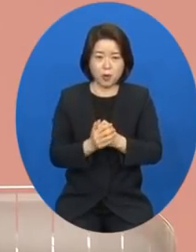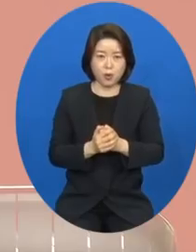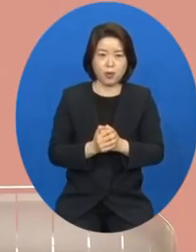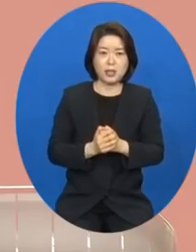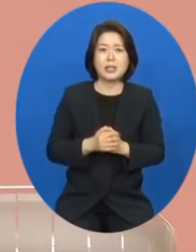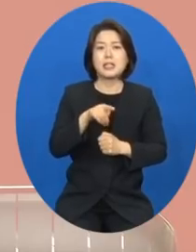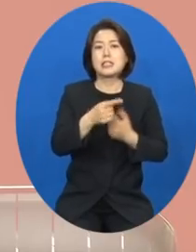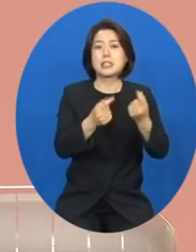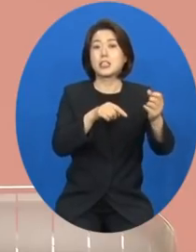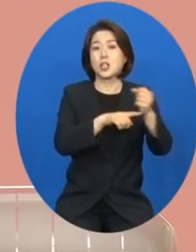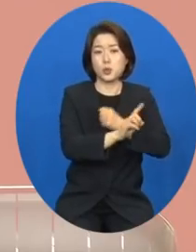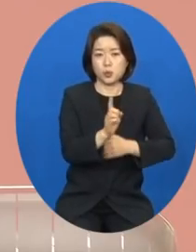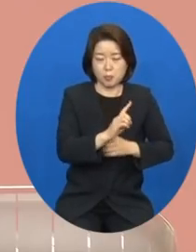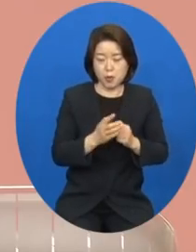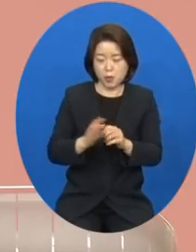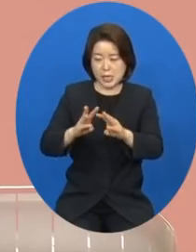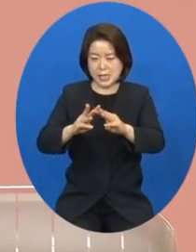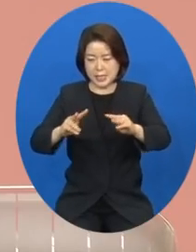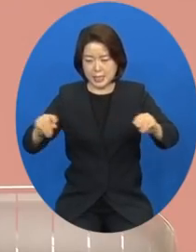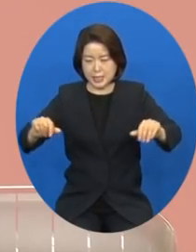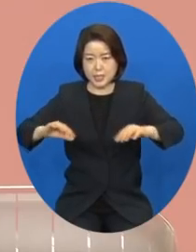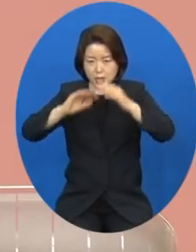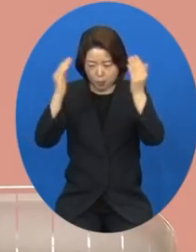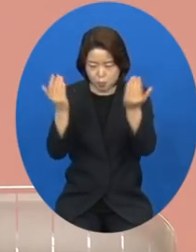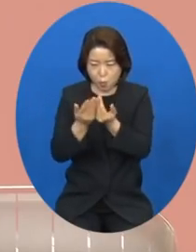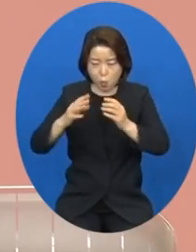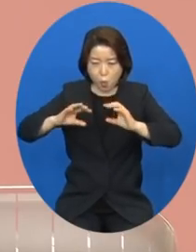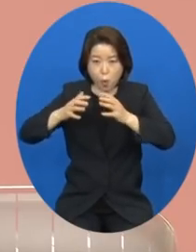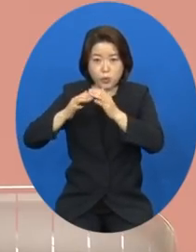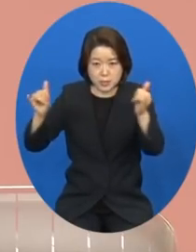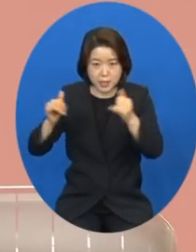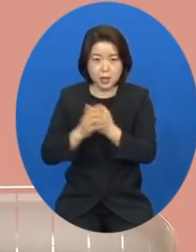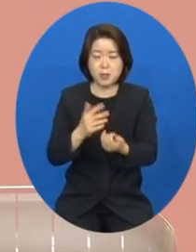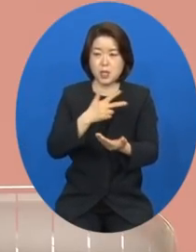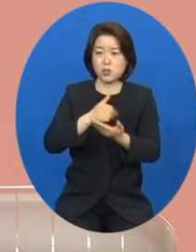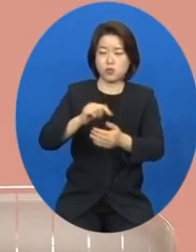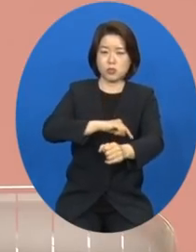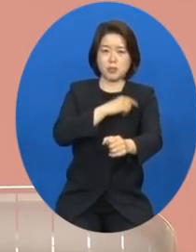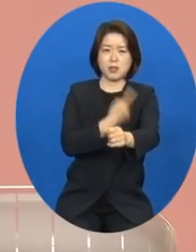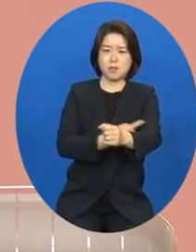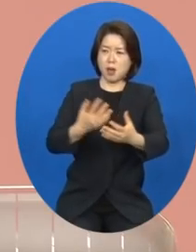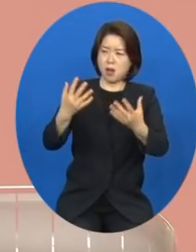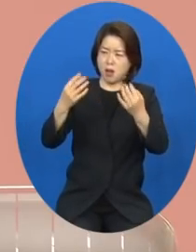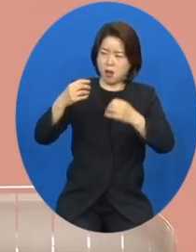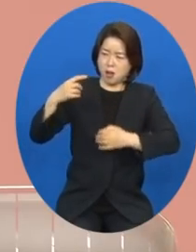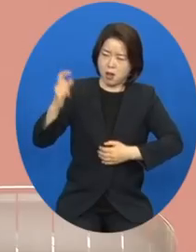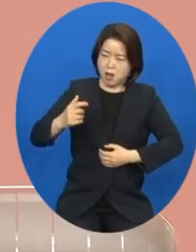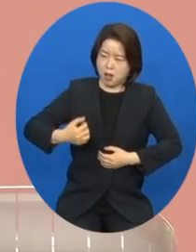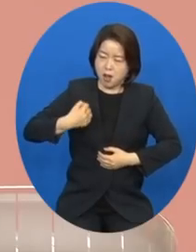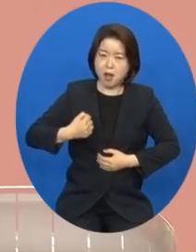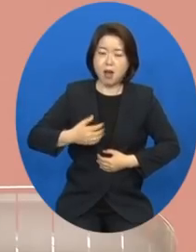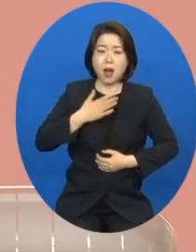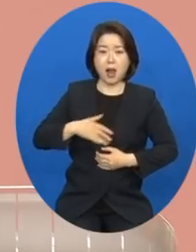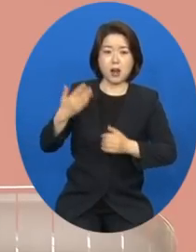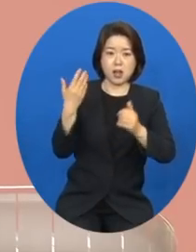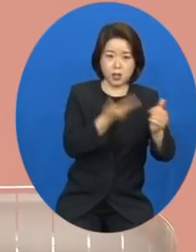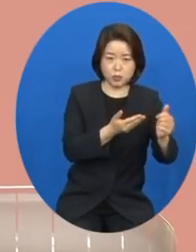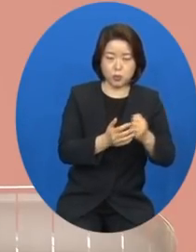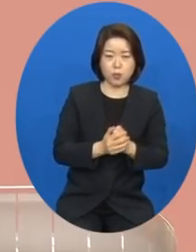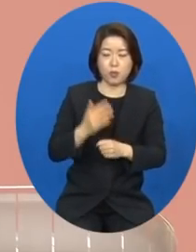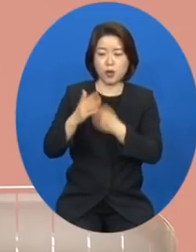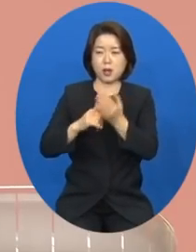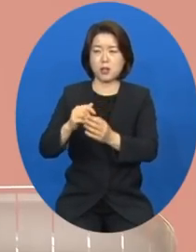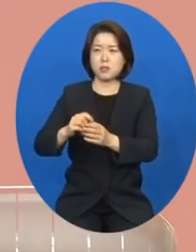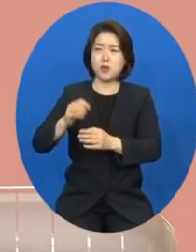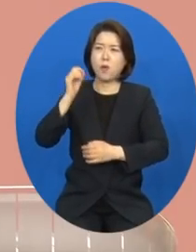그렇게 하신 것은 땅의 모든 백성이 주님의 능력의 얼마나 강한가 를 알도록 하고 하나님은 위대하신